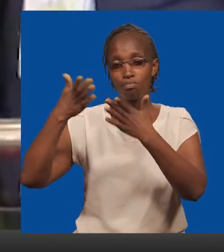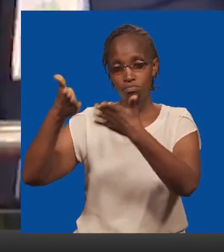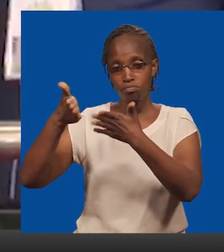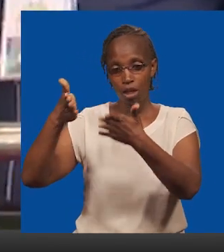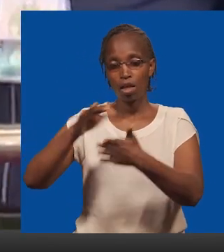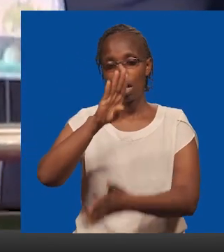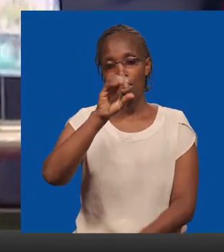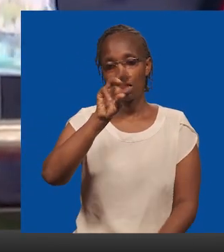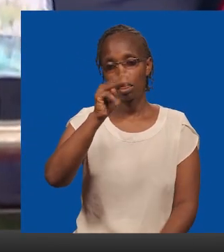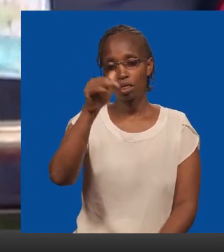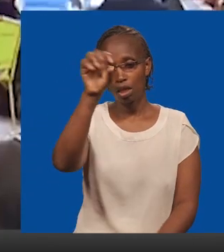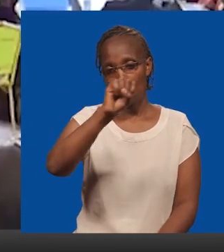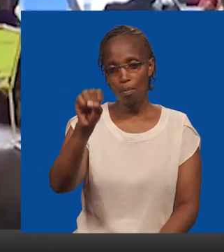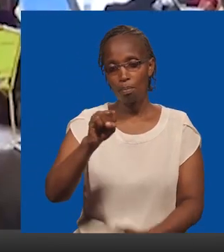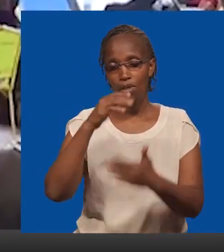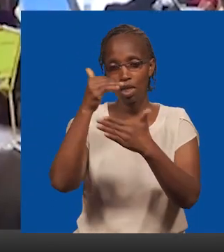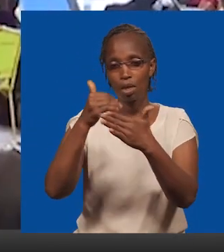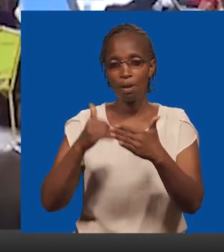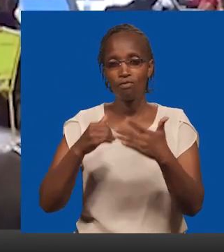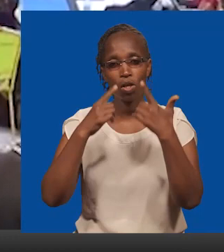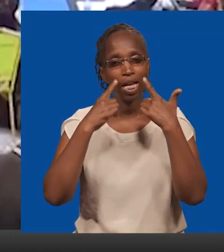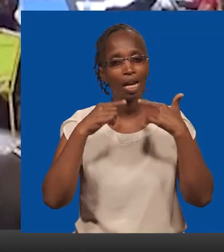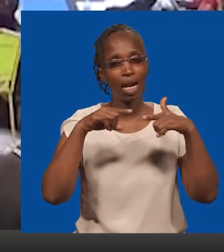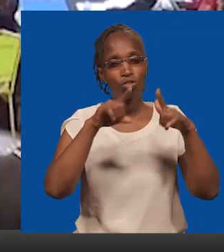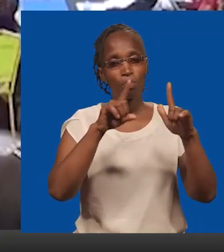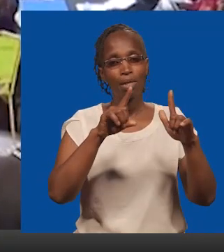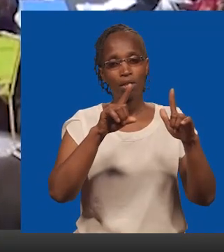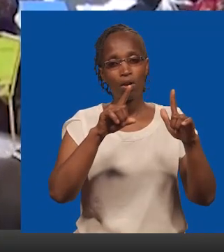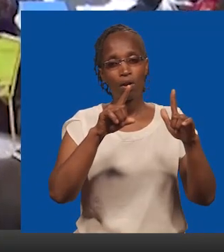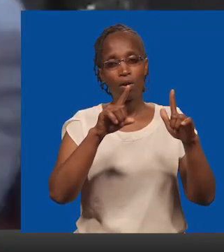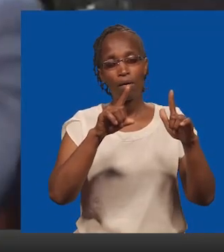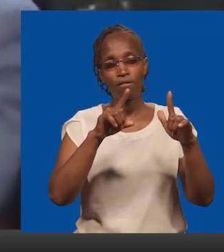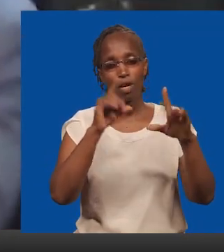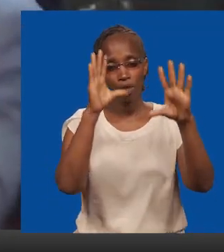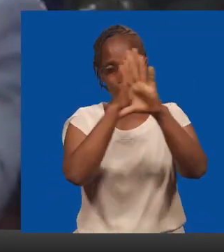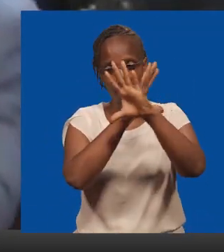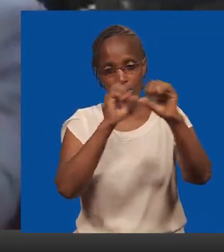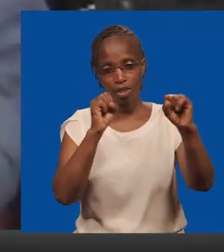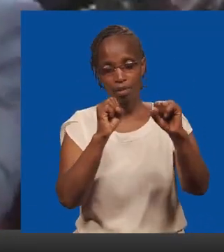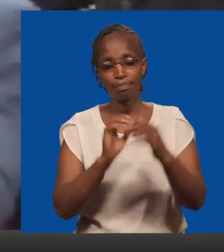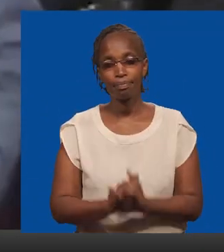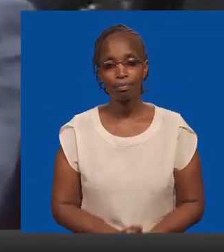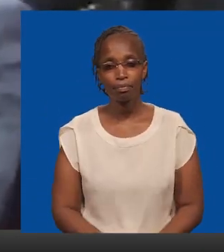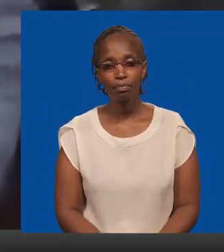kwenye ukumbi wa Bomas kabla ya kutangazwa kwa matokeo ya urais.